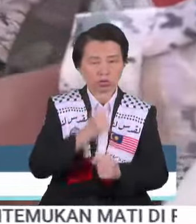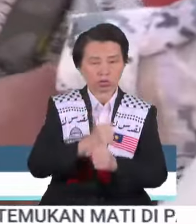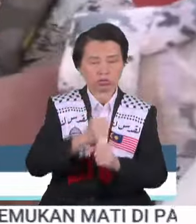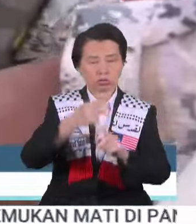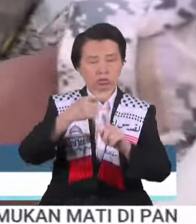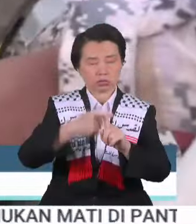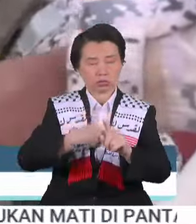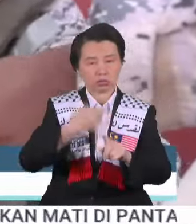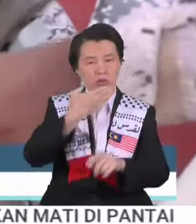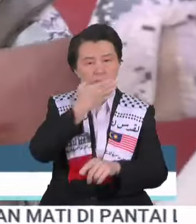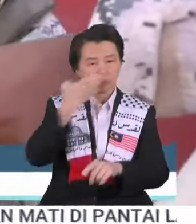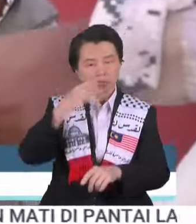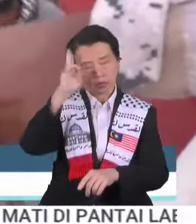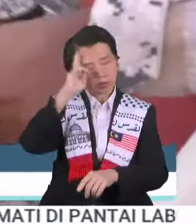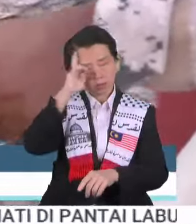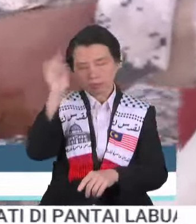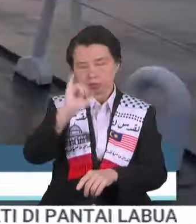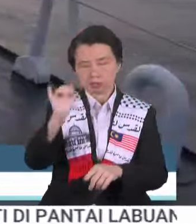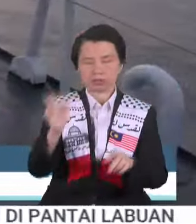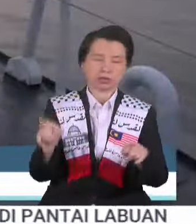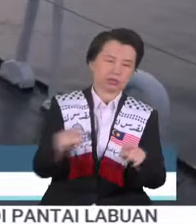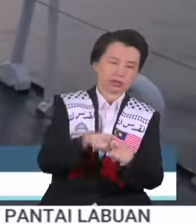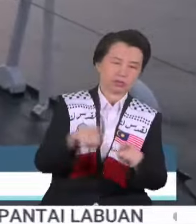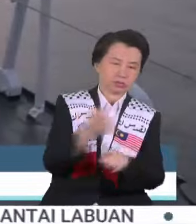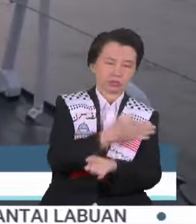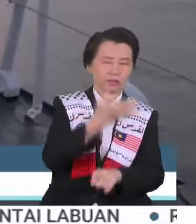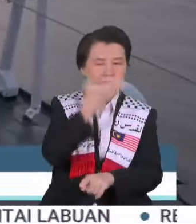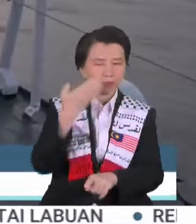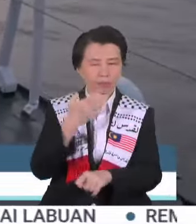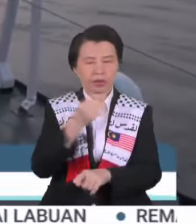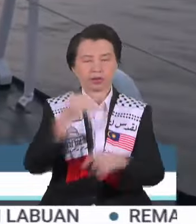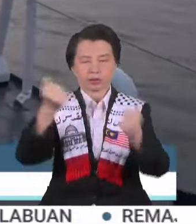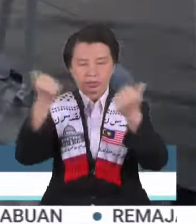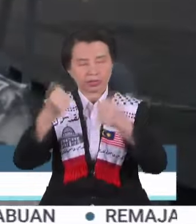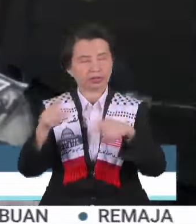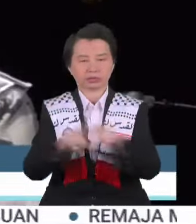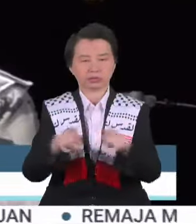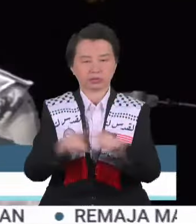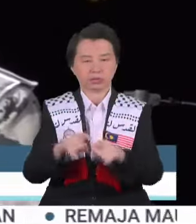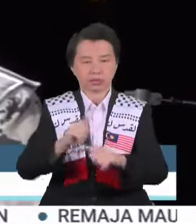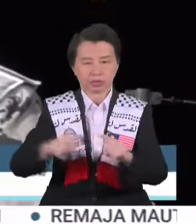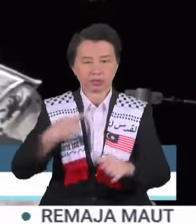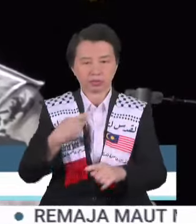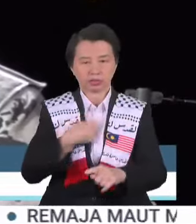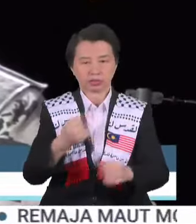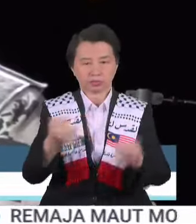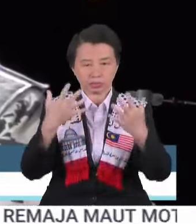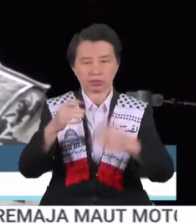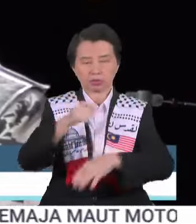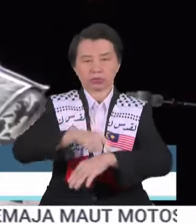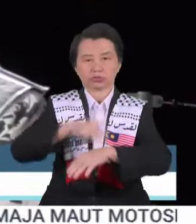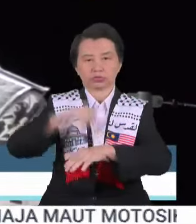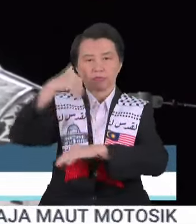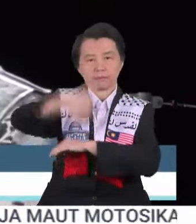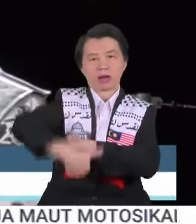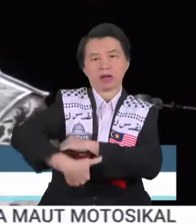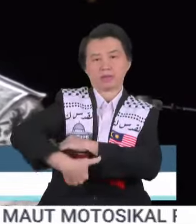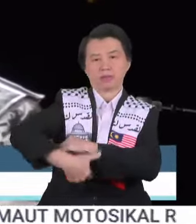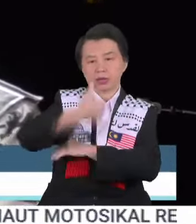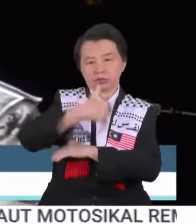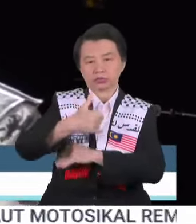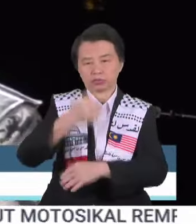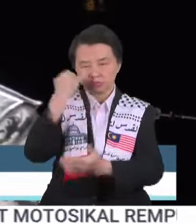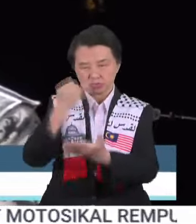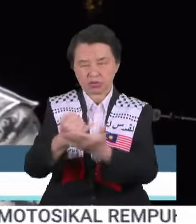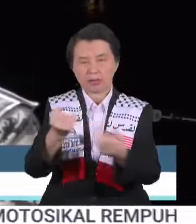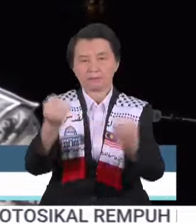ini sama aja seperti sebelum bulan puasa dan raya, tetapi kita lebih pergiatkan di waktu malam lah, sebab